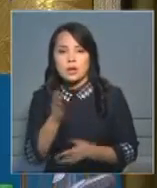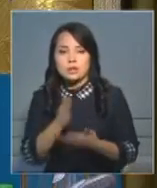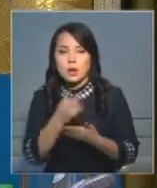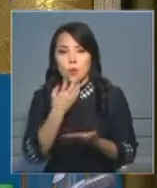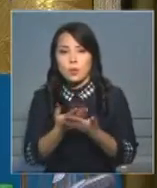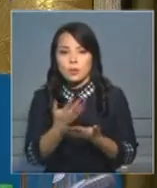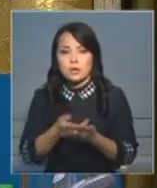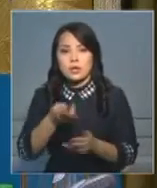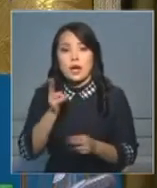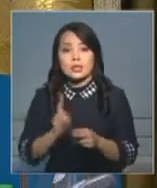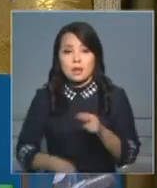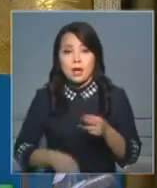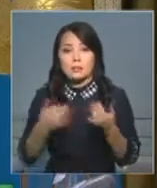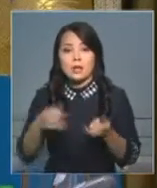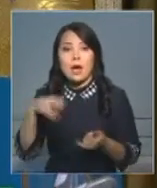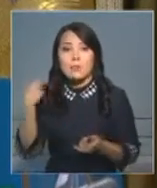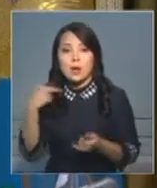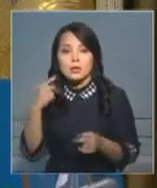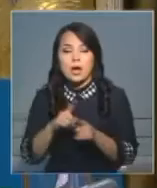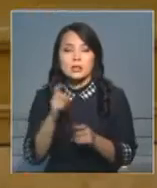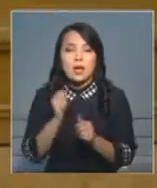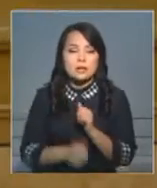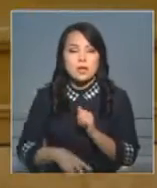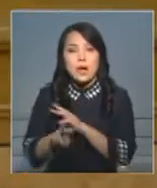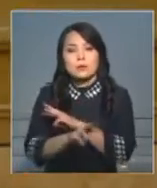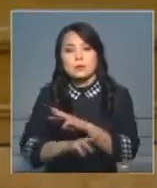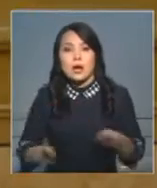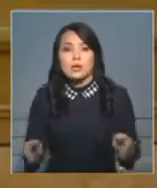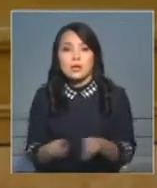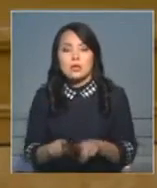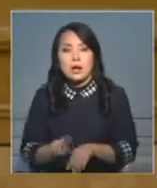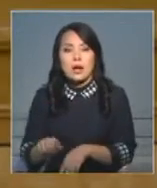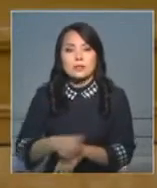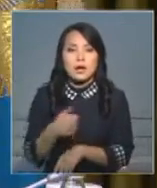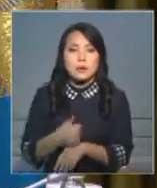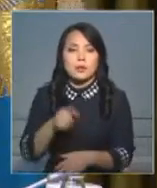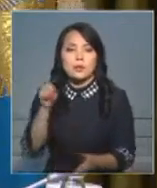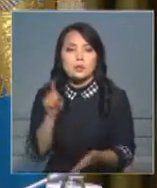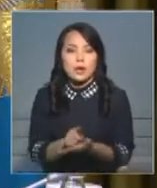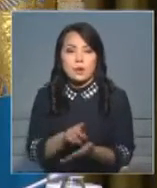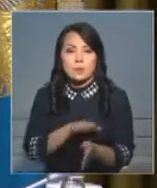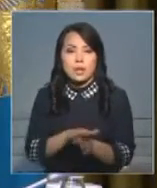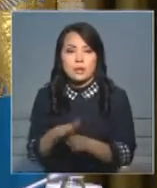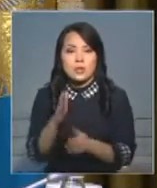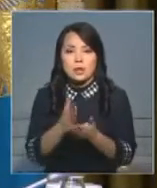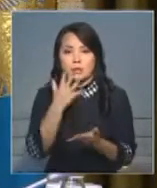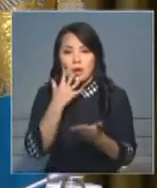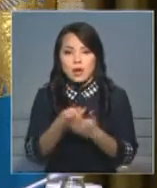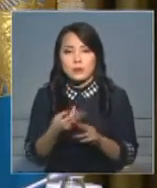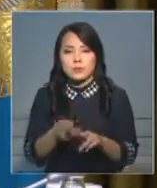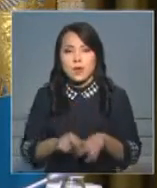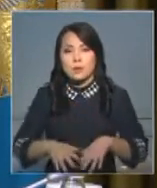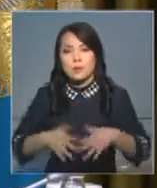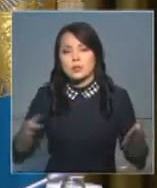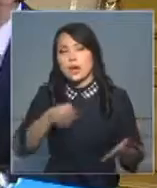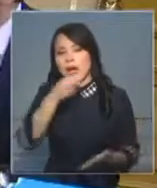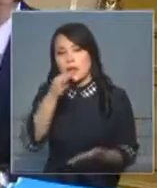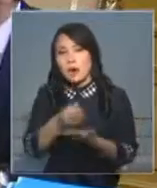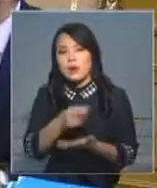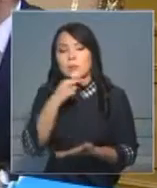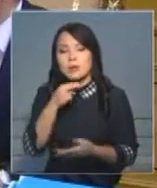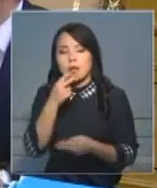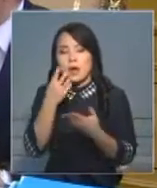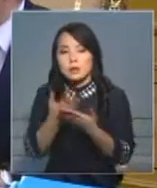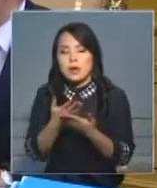көрсеткіштермен аяқтаған. Президент әрбір министрлік пен әкімдіктер жүктелген міндетті мінсіз орындап, оған зор жауапкершілікпен